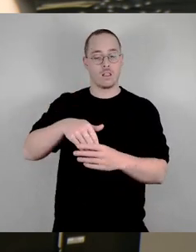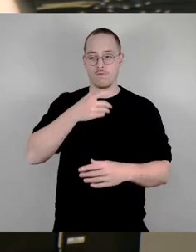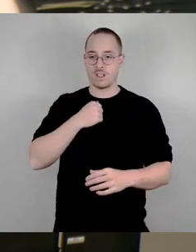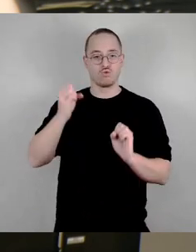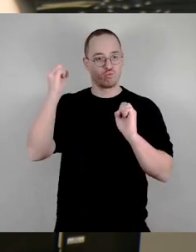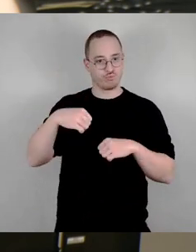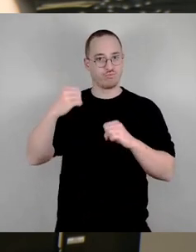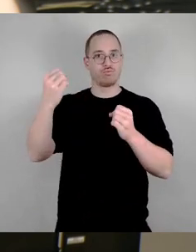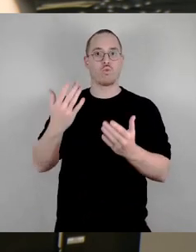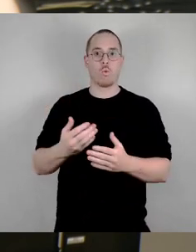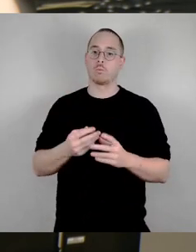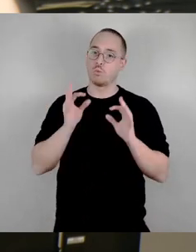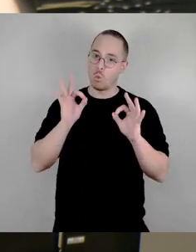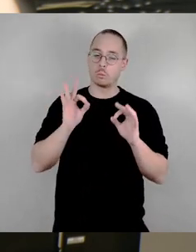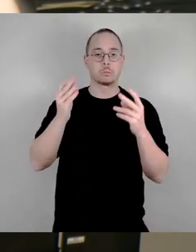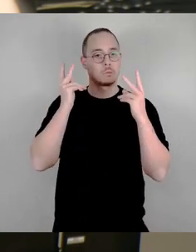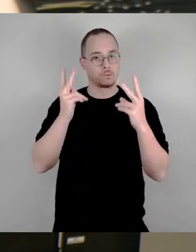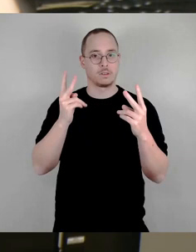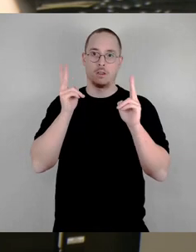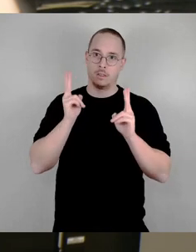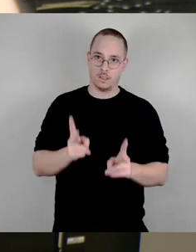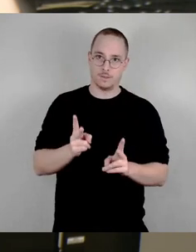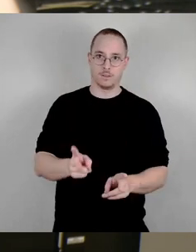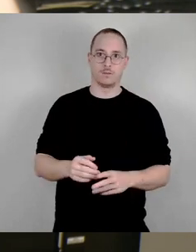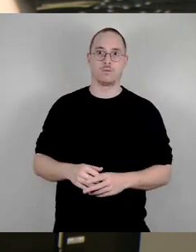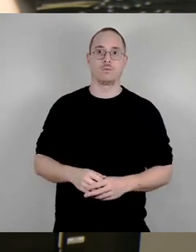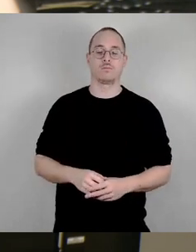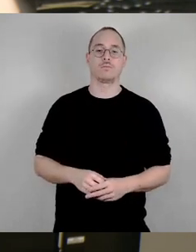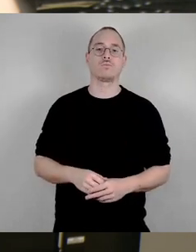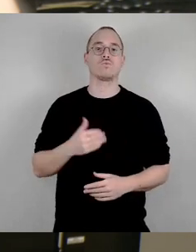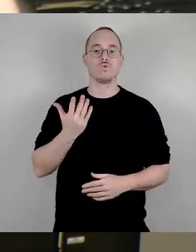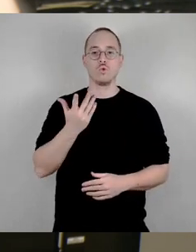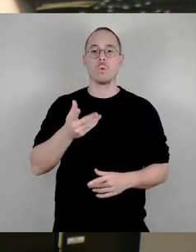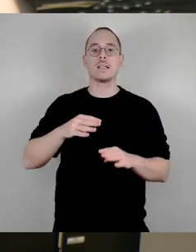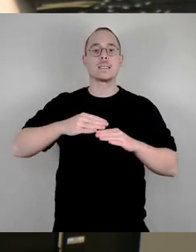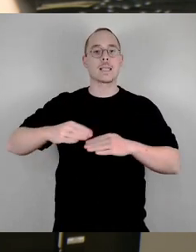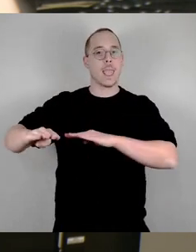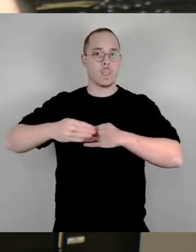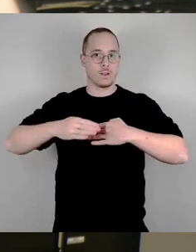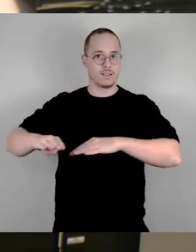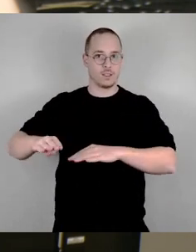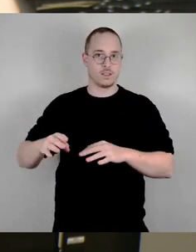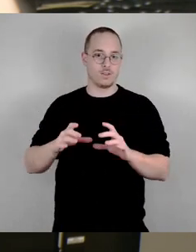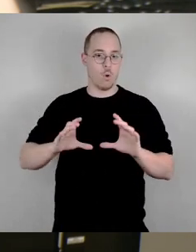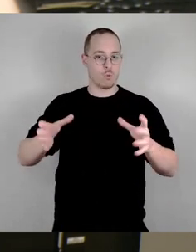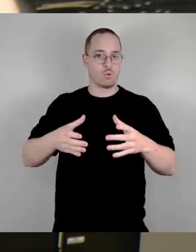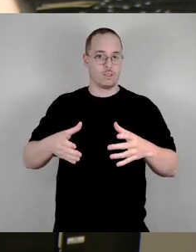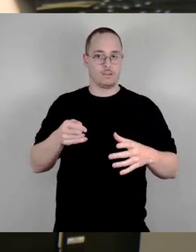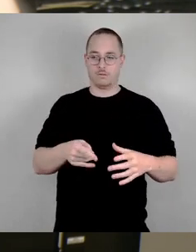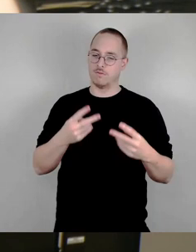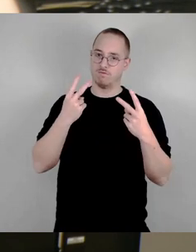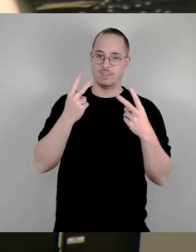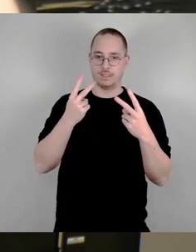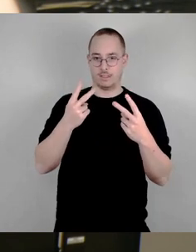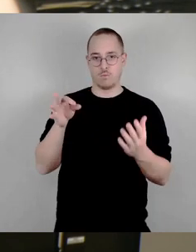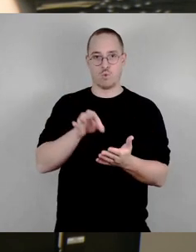ist eine wachsende Gruppe, die ihre Aufmerksamkeit verdient hat. Lassen Sie uns heute Schritt 1 machen, dieses Entwicklungskonzept auf den Weg bringen. Schritt 2 obliegt